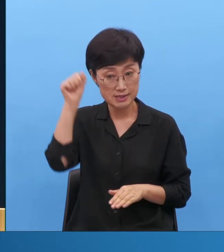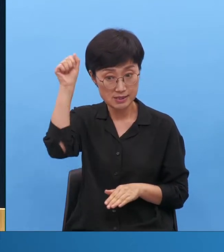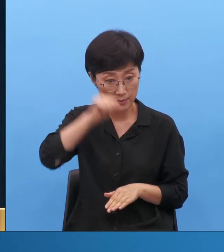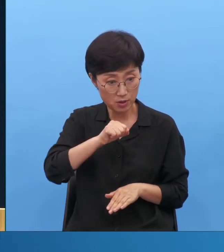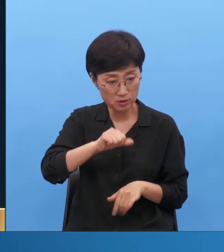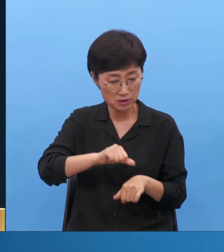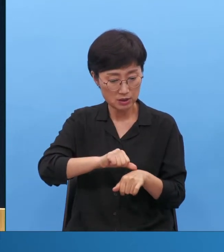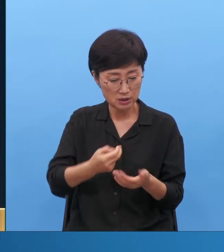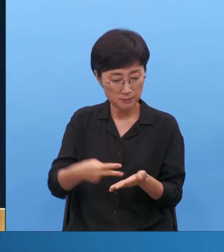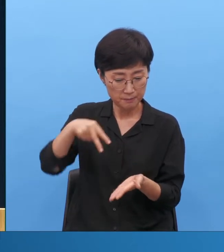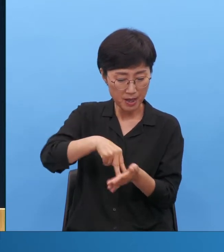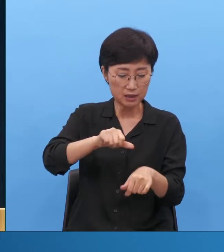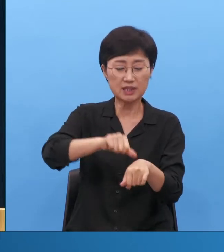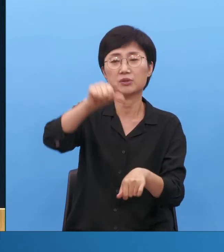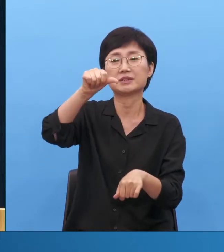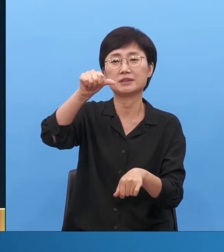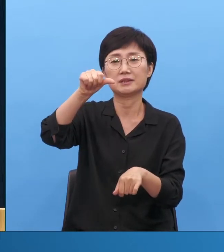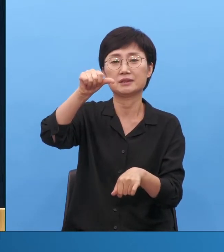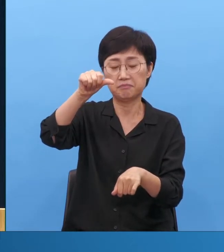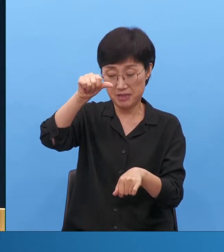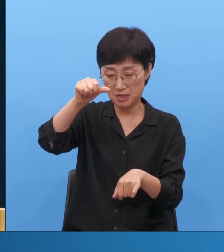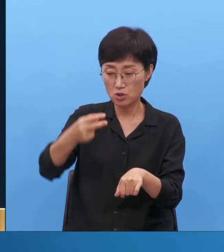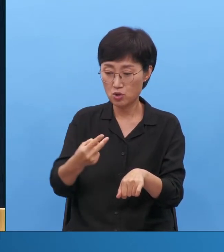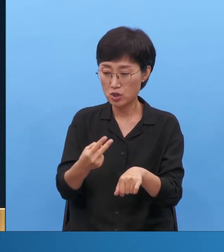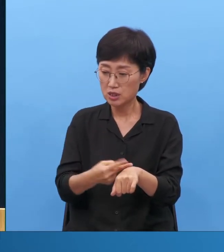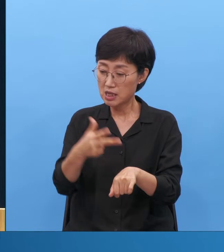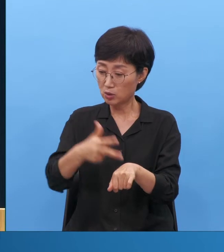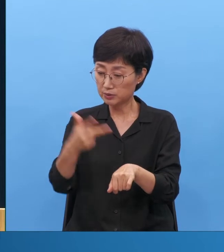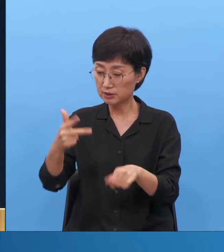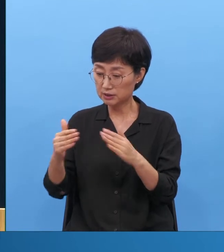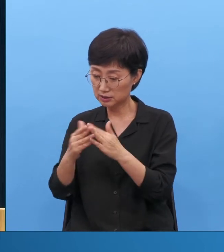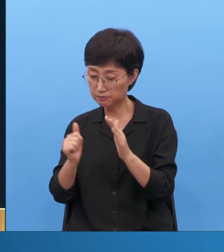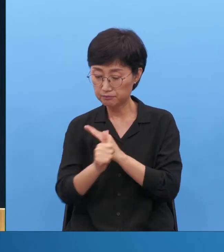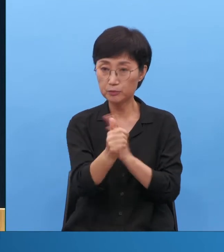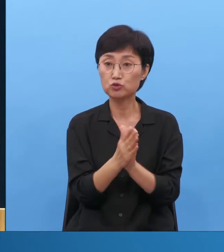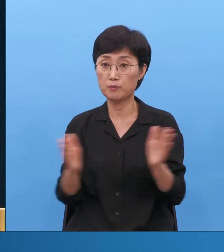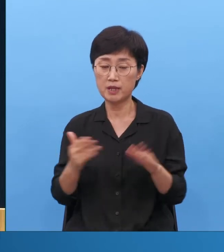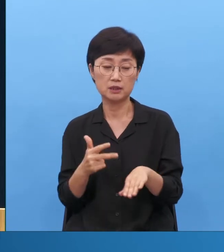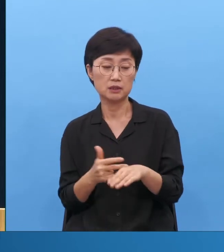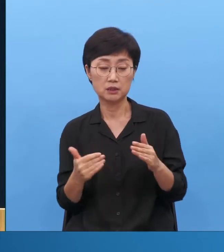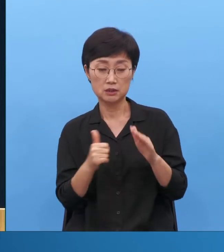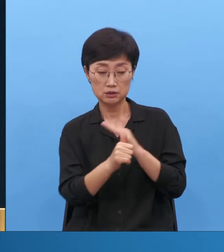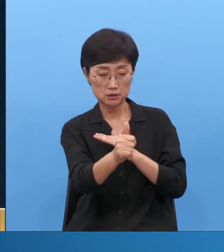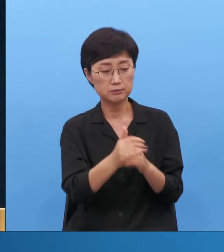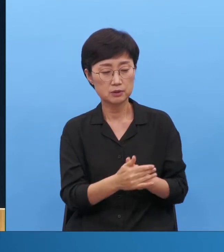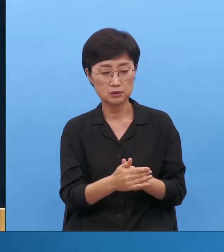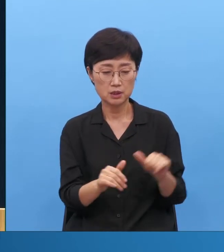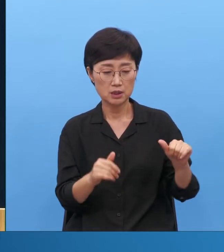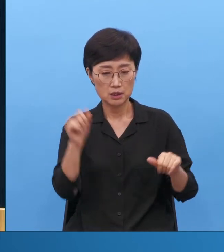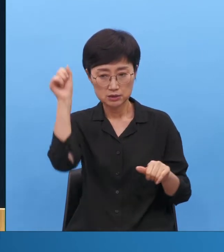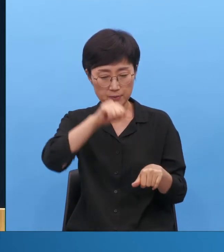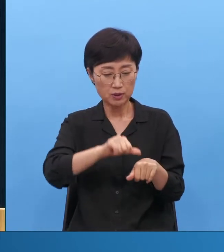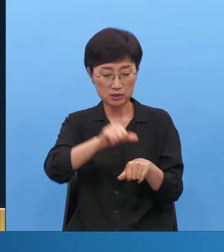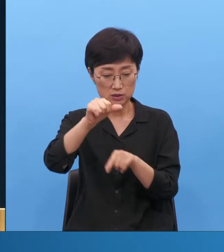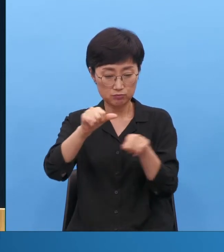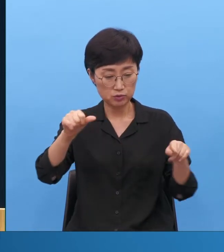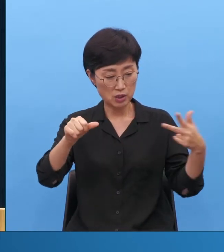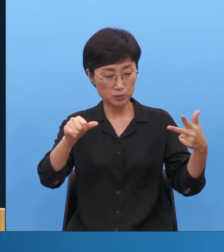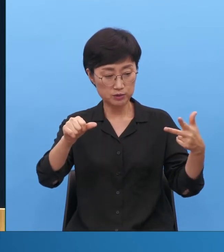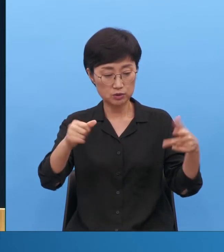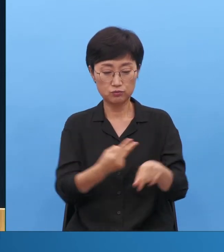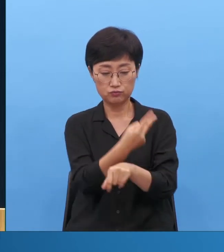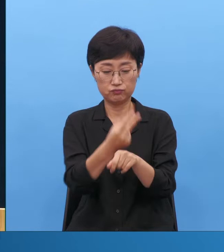I have to leave the home at 7 a.m. 5시부터 7시까지 아무 관계 없어. 계속 기도해 겁니다. So from